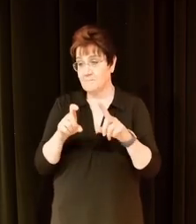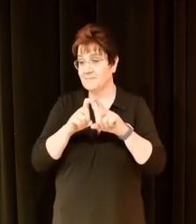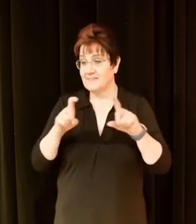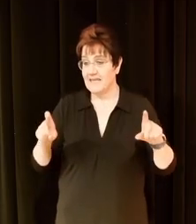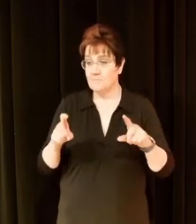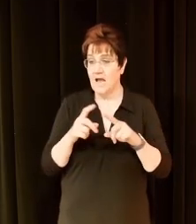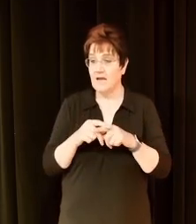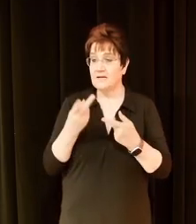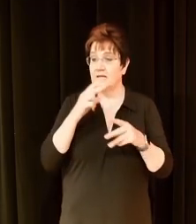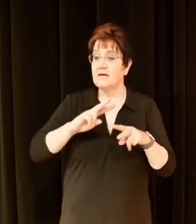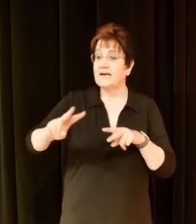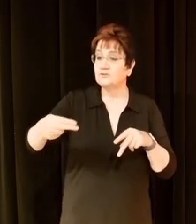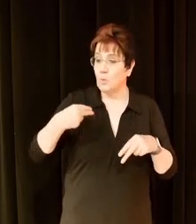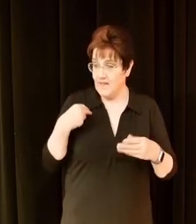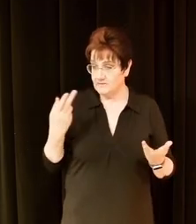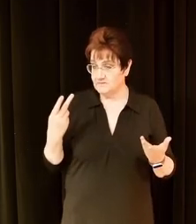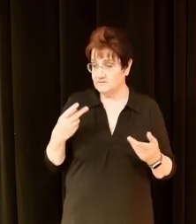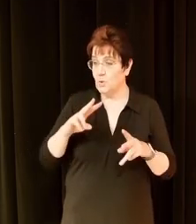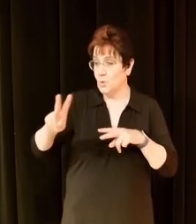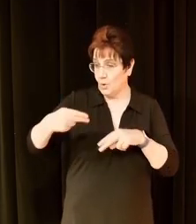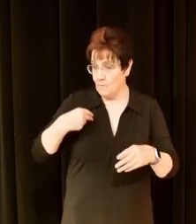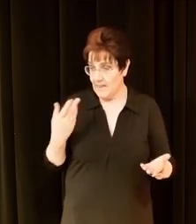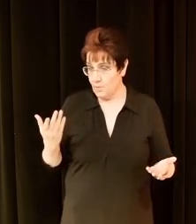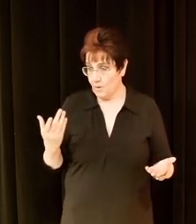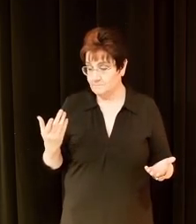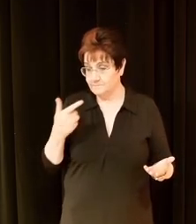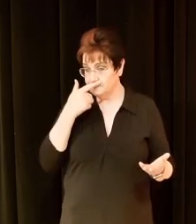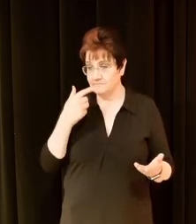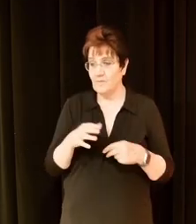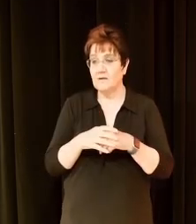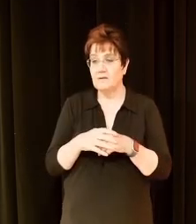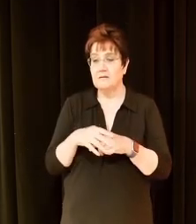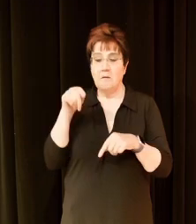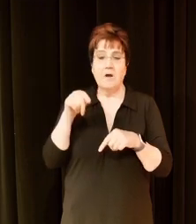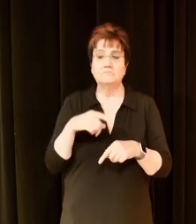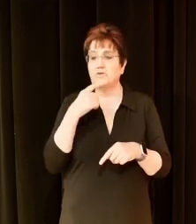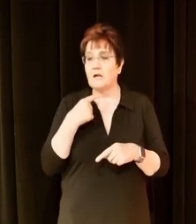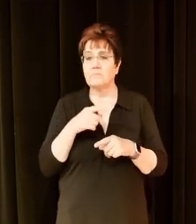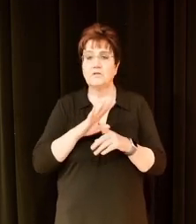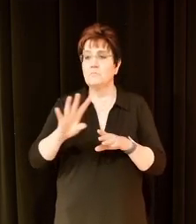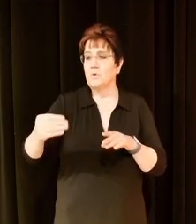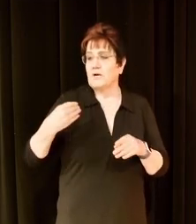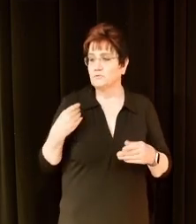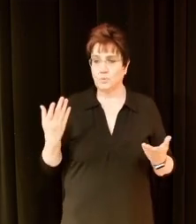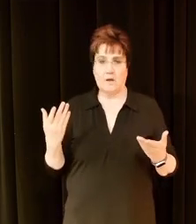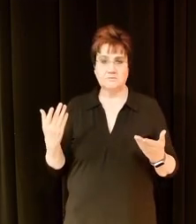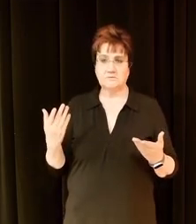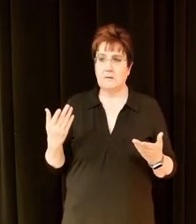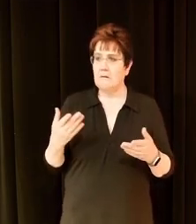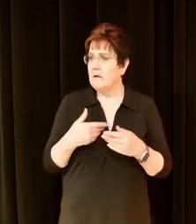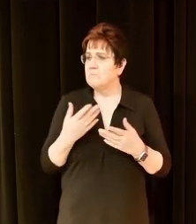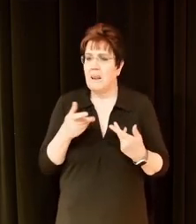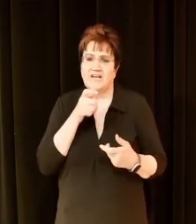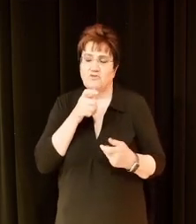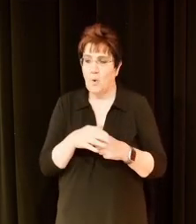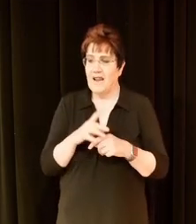ich an der Stelle auch sehr passend, weil Resonanz hier etwas ist, was man so leichthin sagen kann und trotzdem etwas von uns beschreibt,